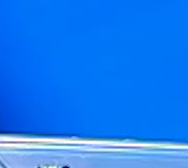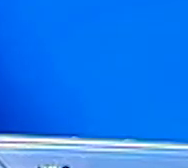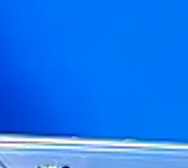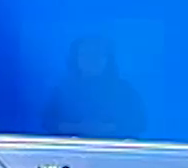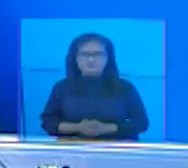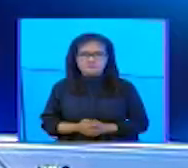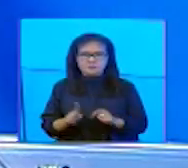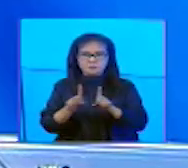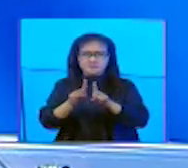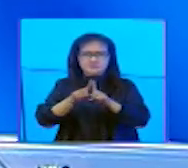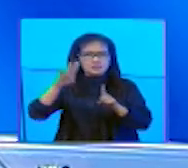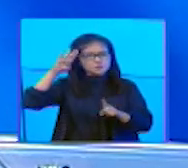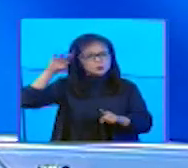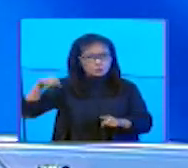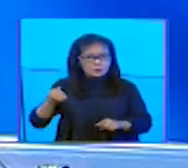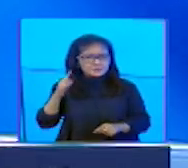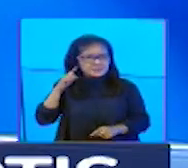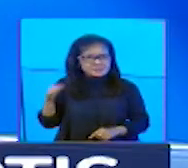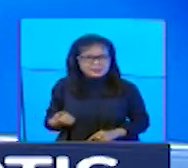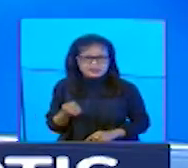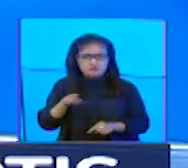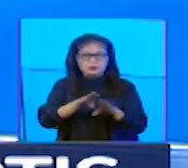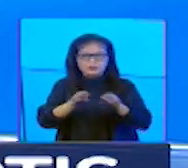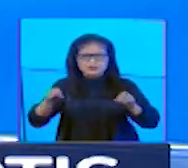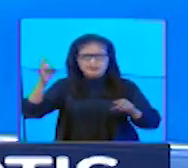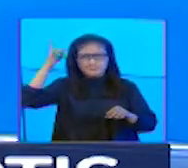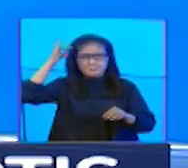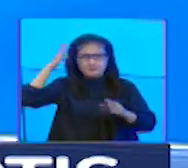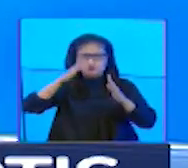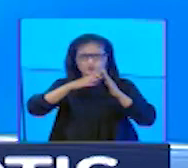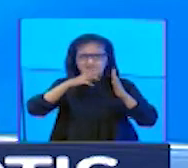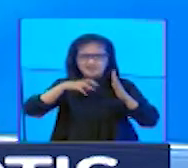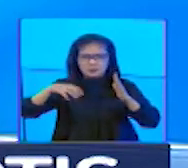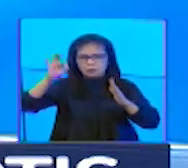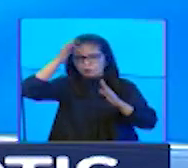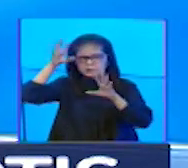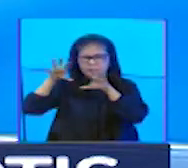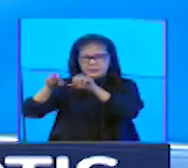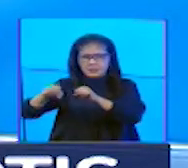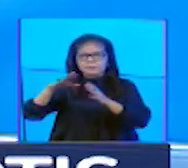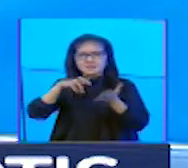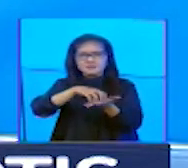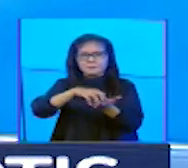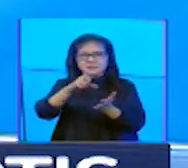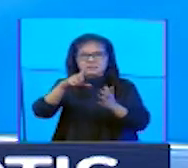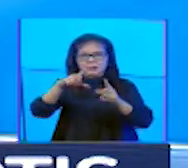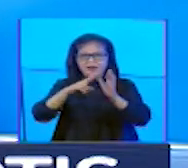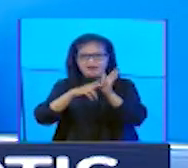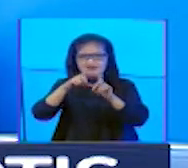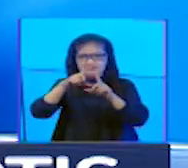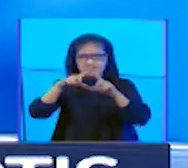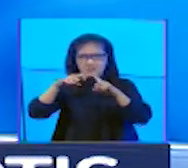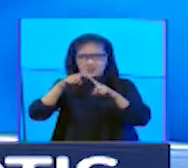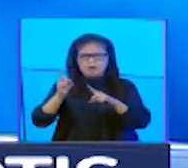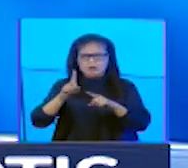Hai sepasang suami-istri bekerja sebagai pembantu rumah tangga troll irt ditangkap collection sektor Cilandak karena mencuri di rumah artis